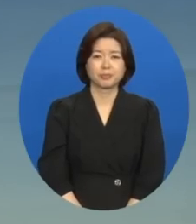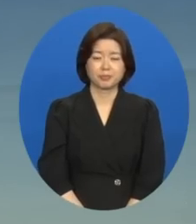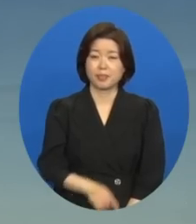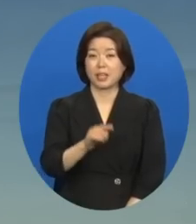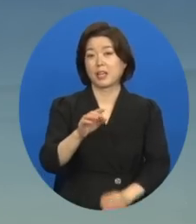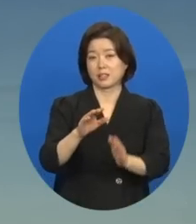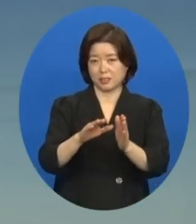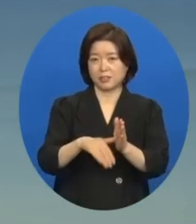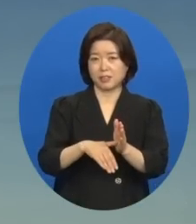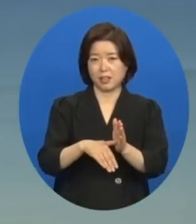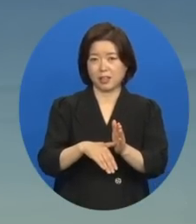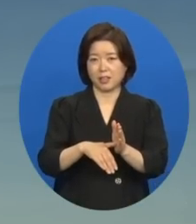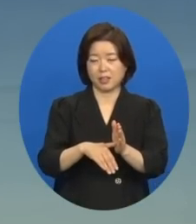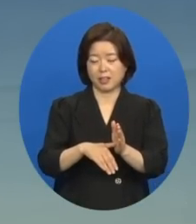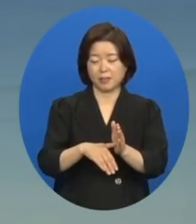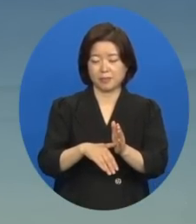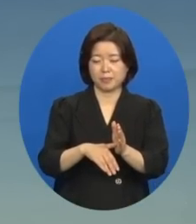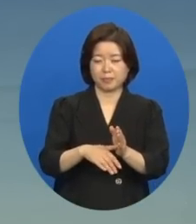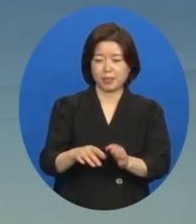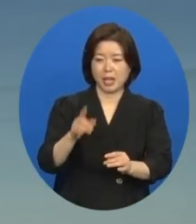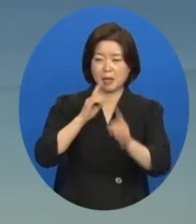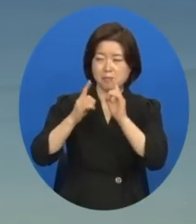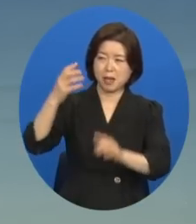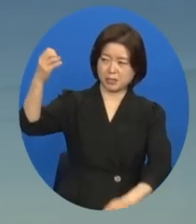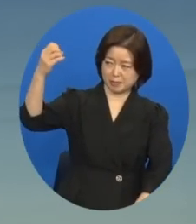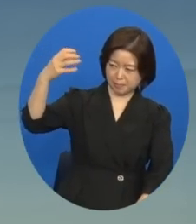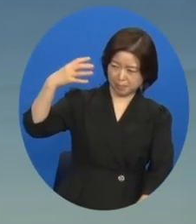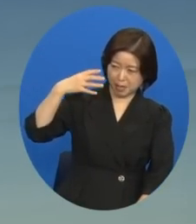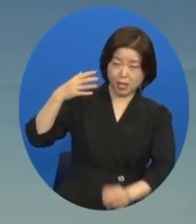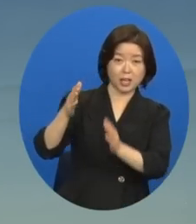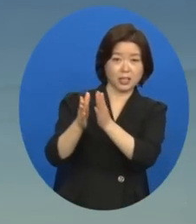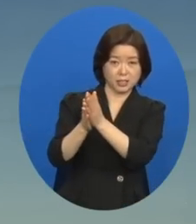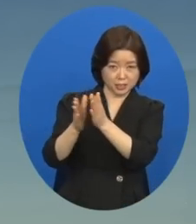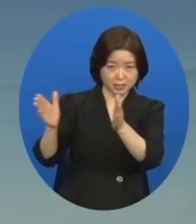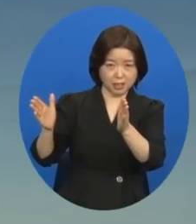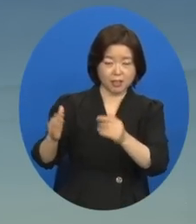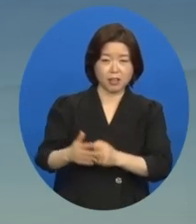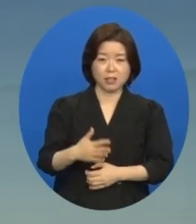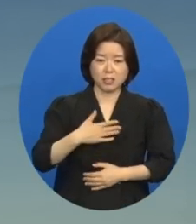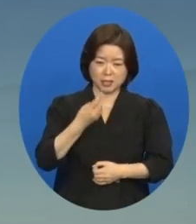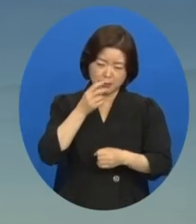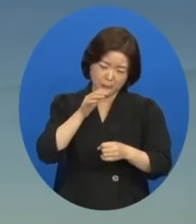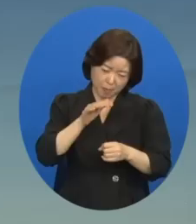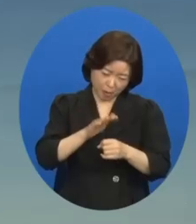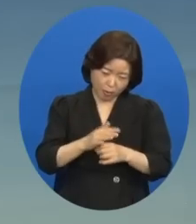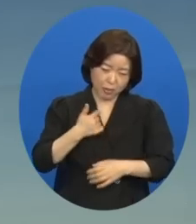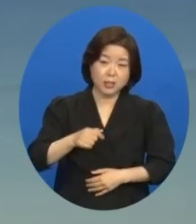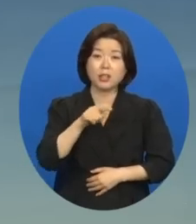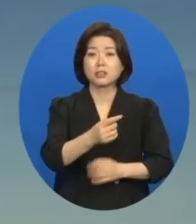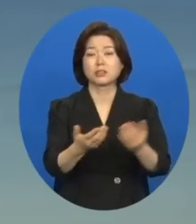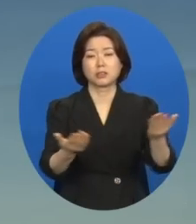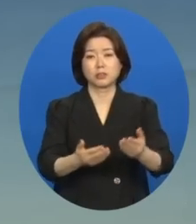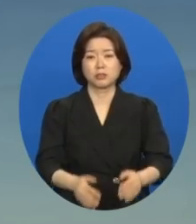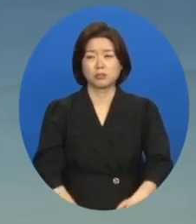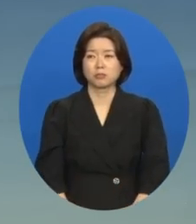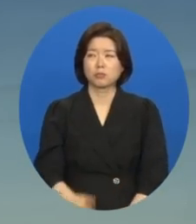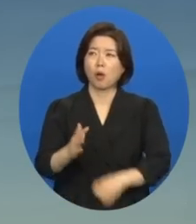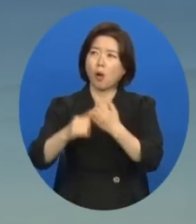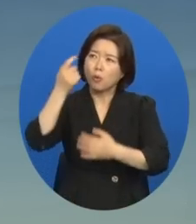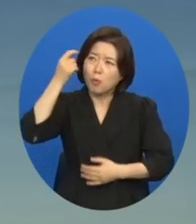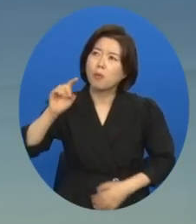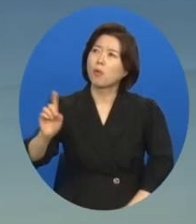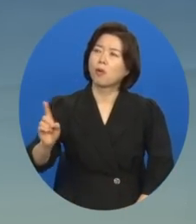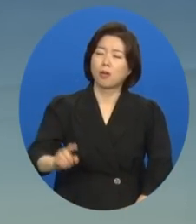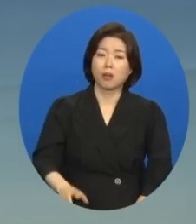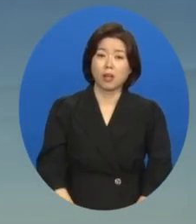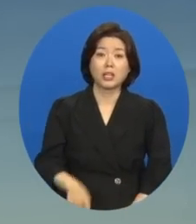그때 그렇게 말씀이 저를 비추기 시작하니까요, 제가 그렇게 억울했던 그 일, 하나님 도대체 왜 그래요?